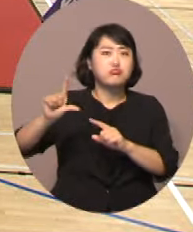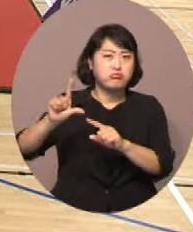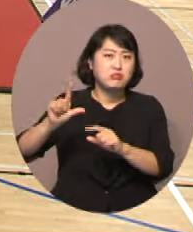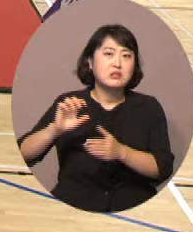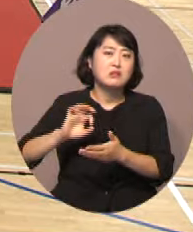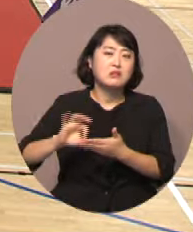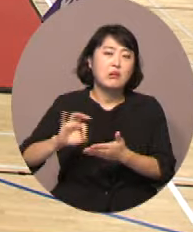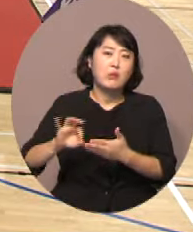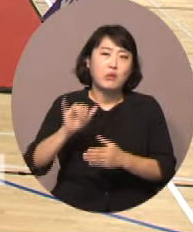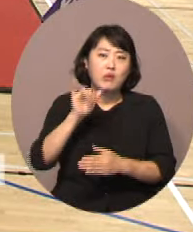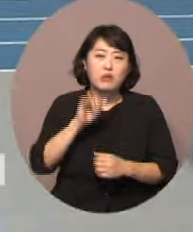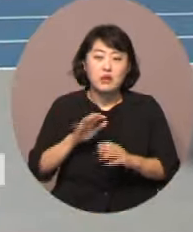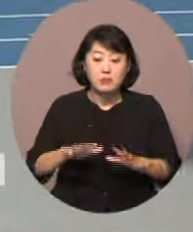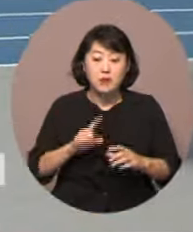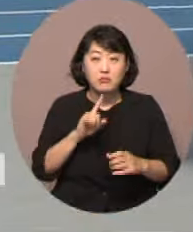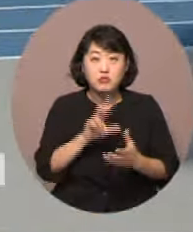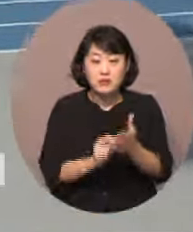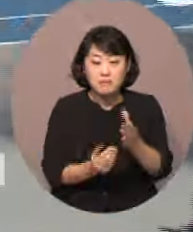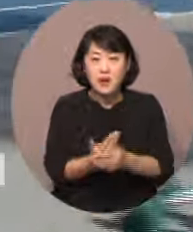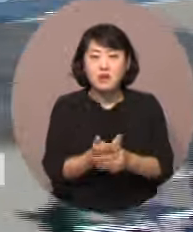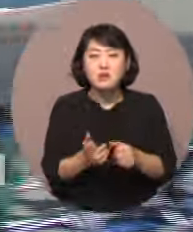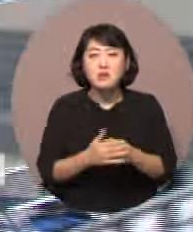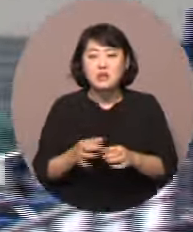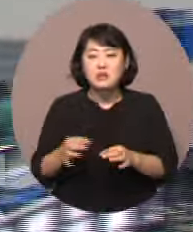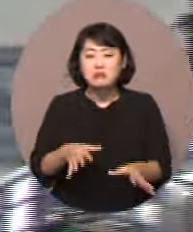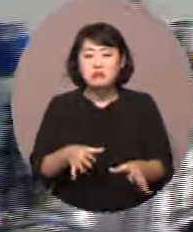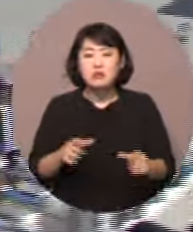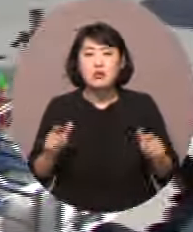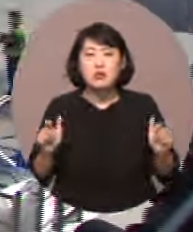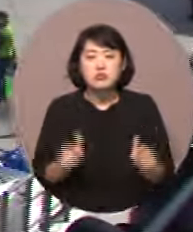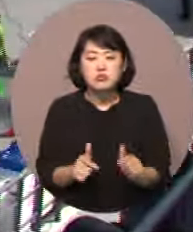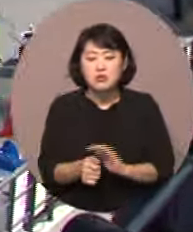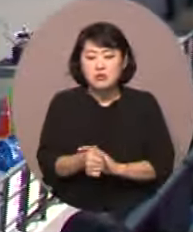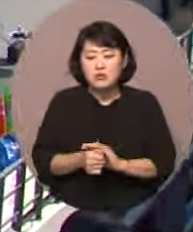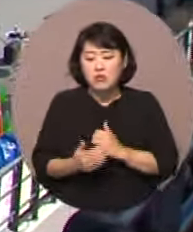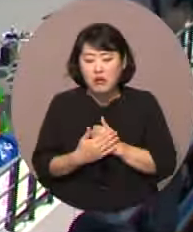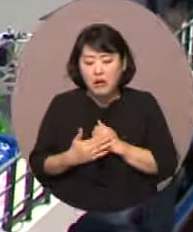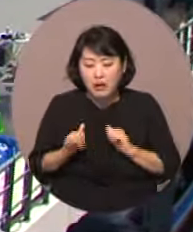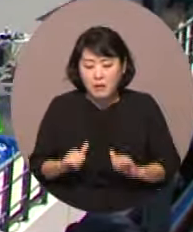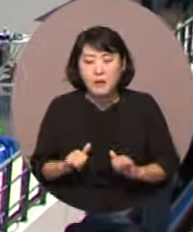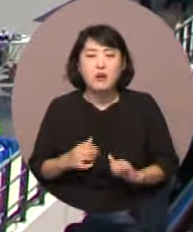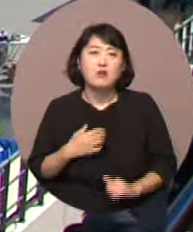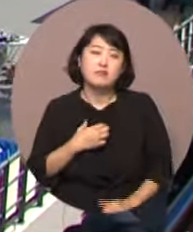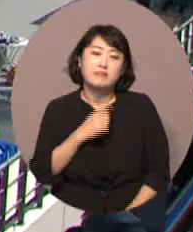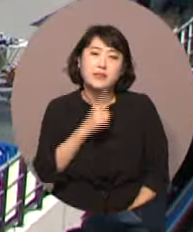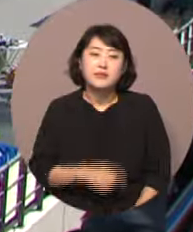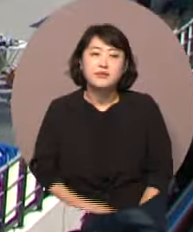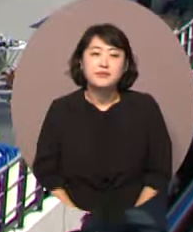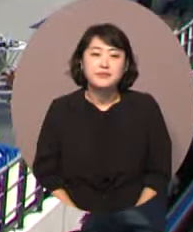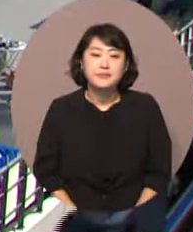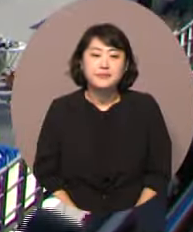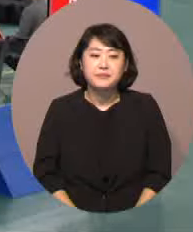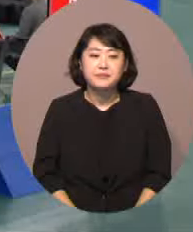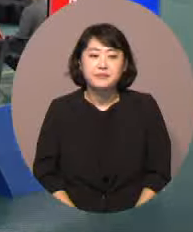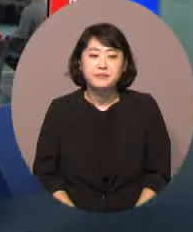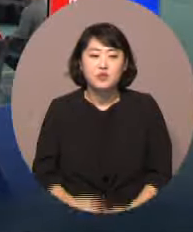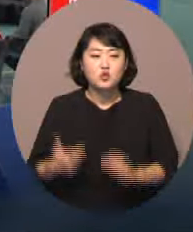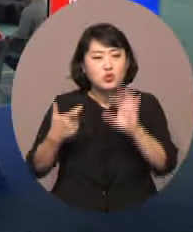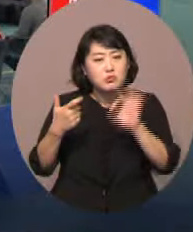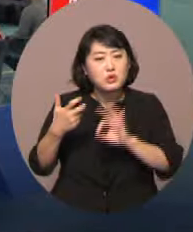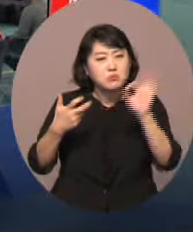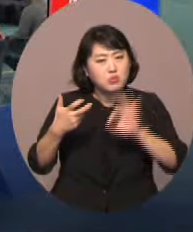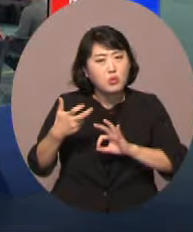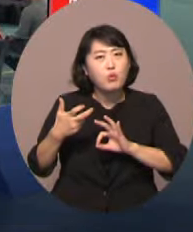차지하는데 이번 논란으로 기부가 위축될 우려가 있다는 겁니다 60% 70% 그걸로 운영한다고 보시면